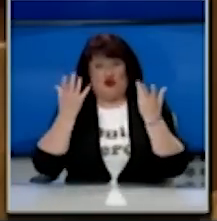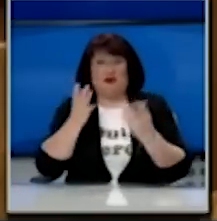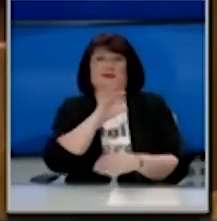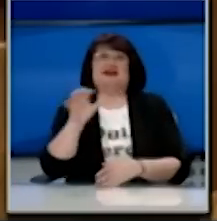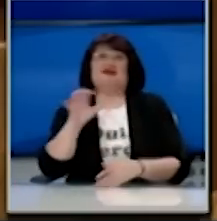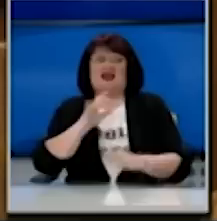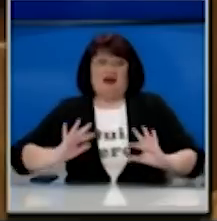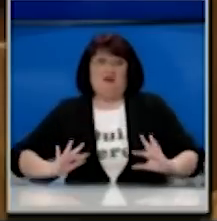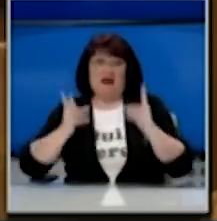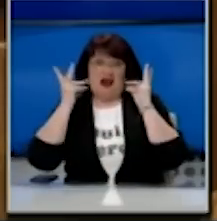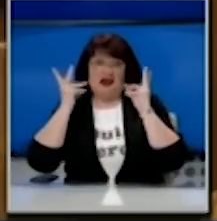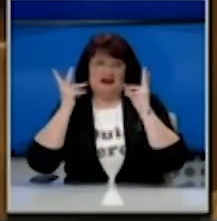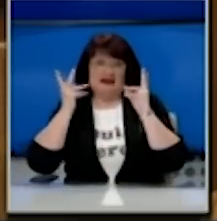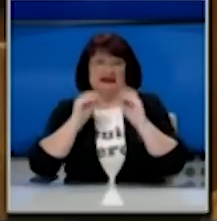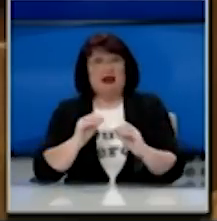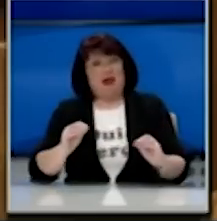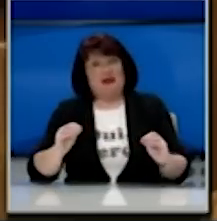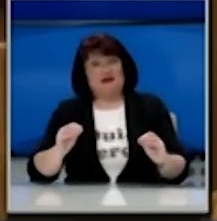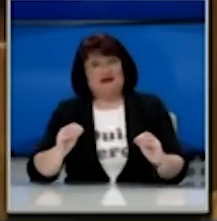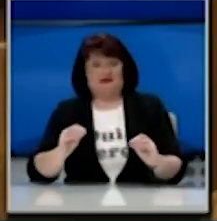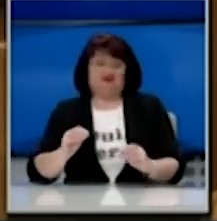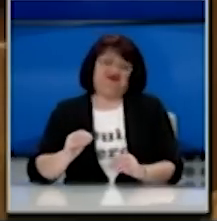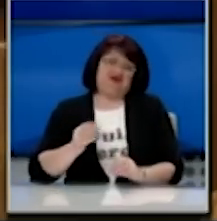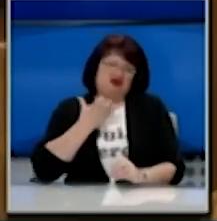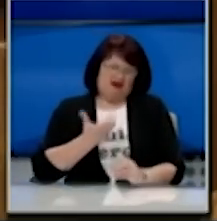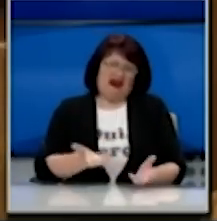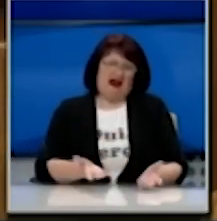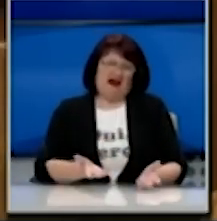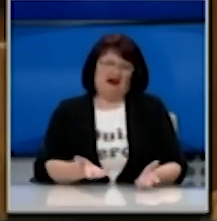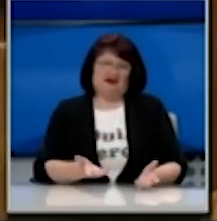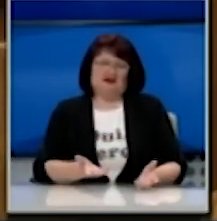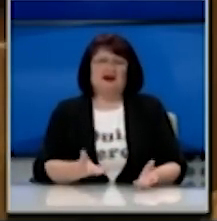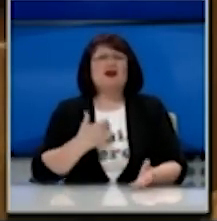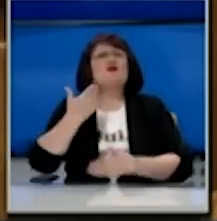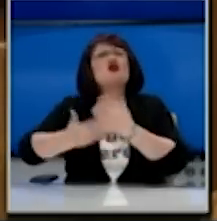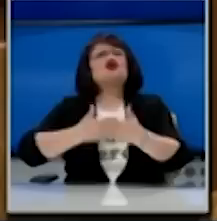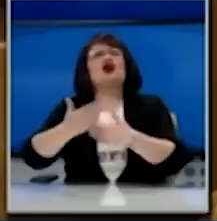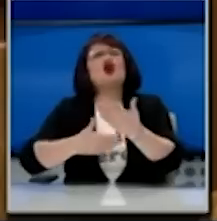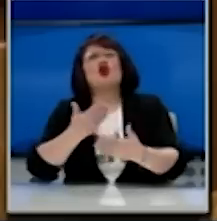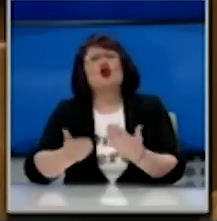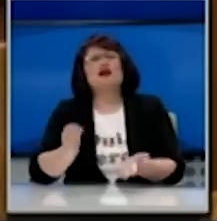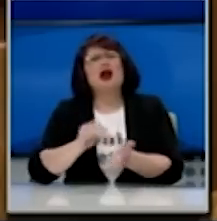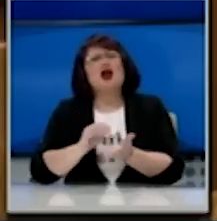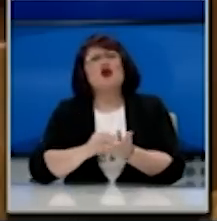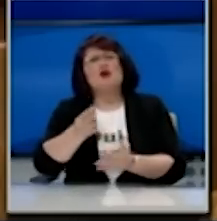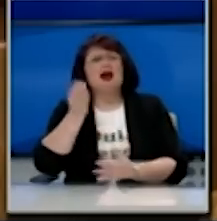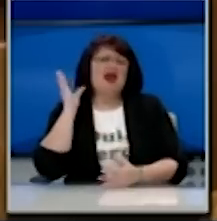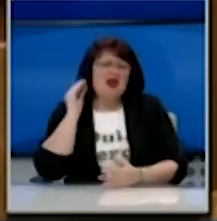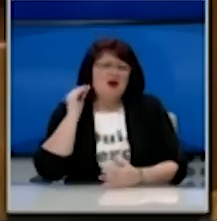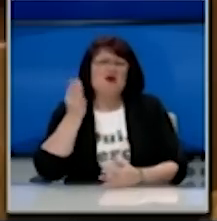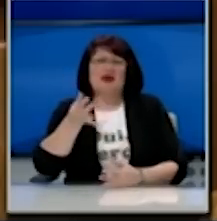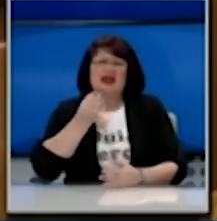ψηφιακή επανάσταση και βάλε. Αλήθεια, για πόσες τετραετίες ακόμα θα ακούμε